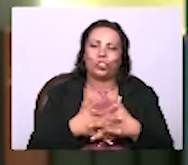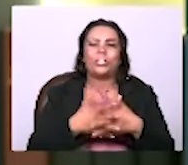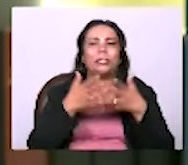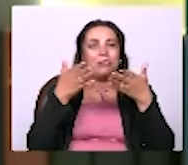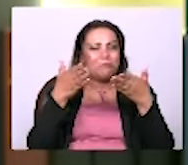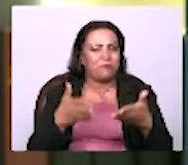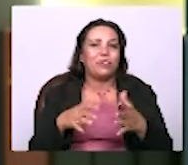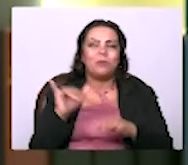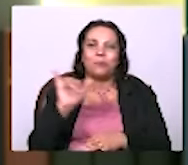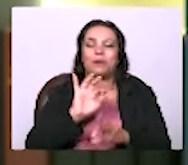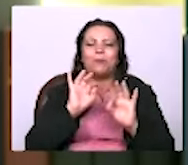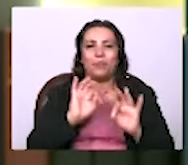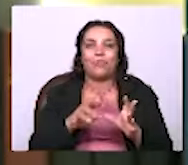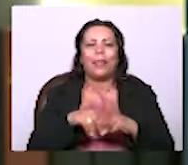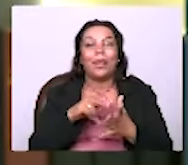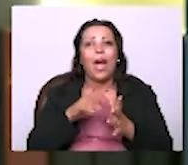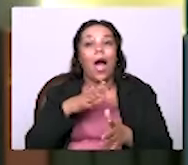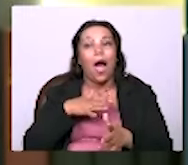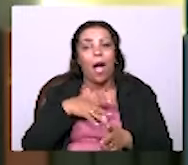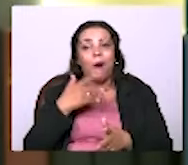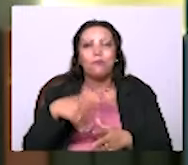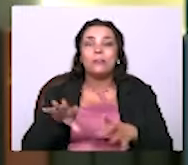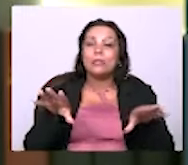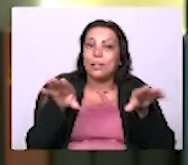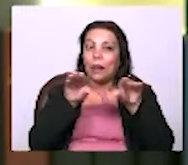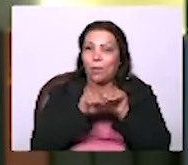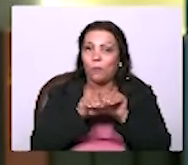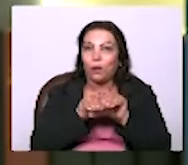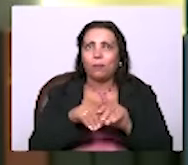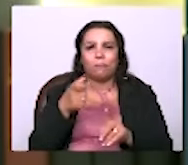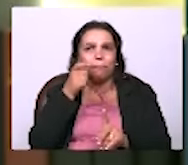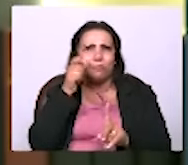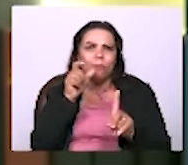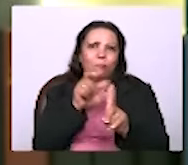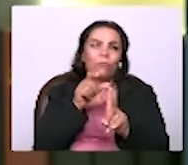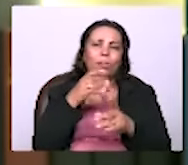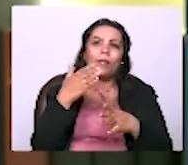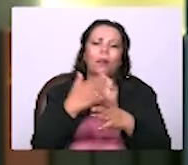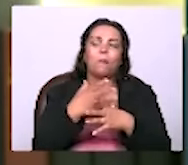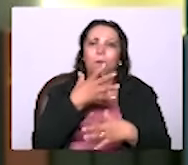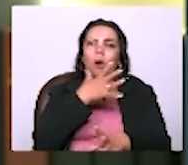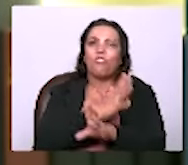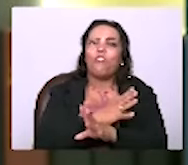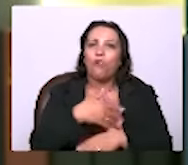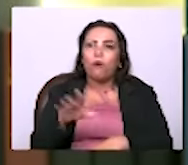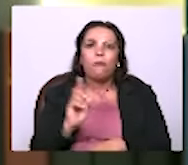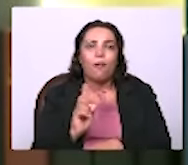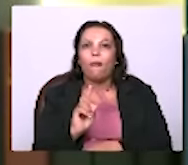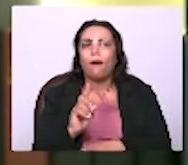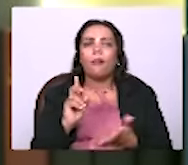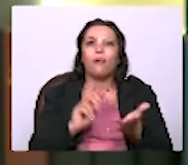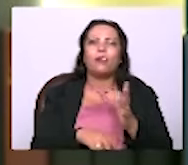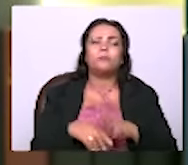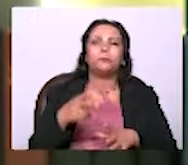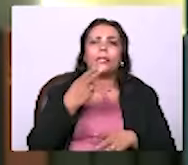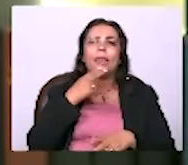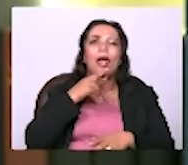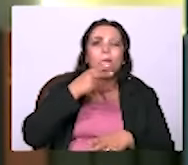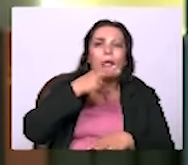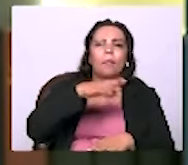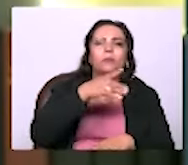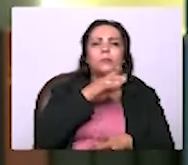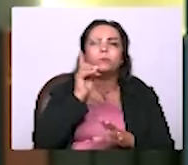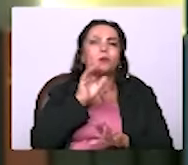بدرجه واسعه فدول اللي محتاجين دايما التكوين والتحصين ضد التطرف وضد الاشاعات السلبيه